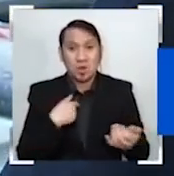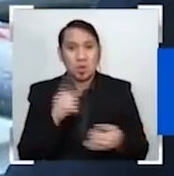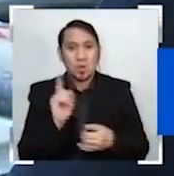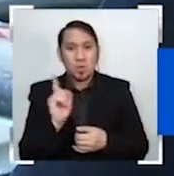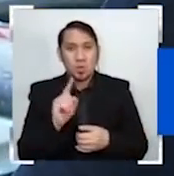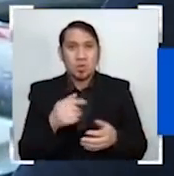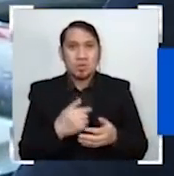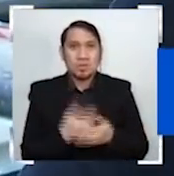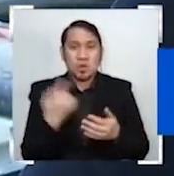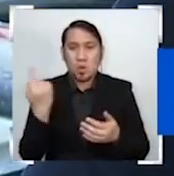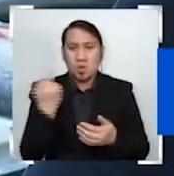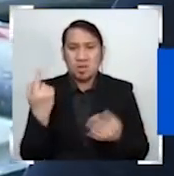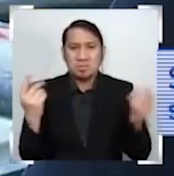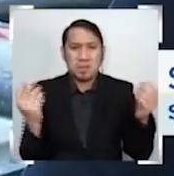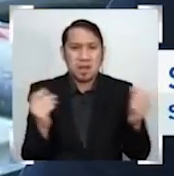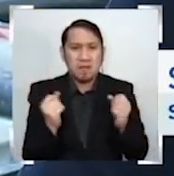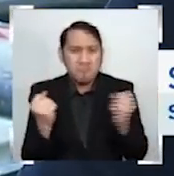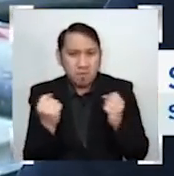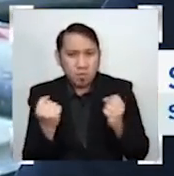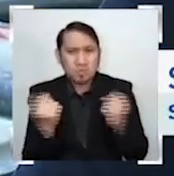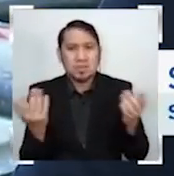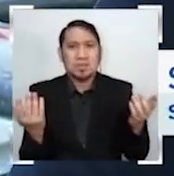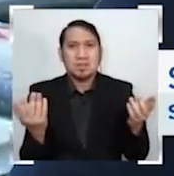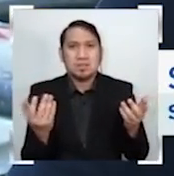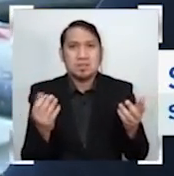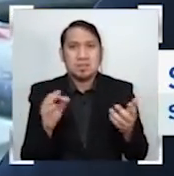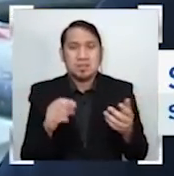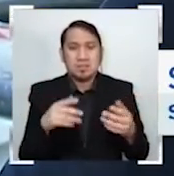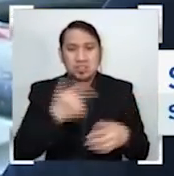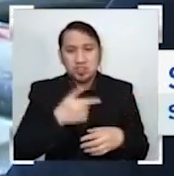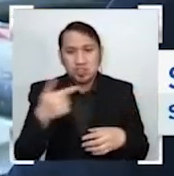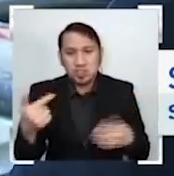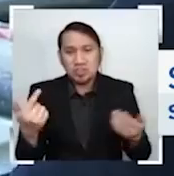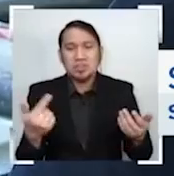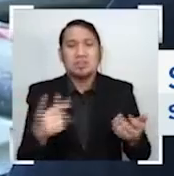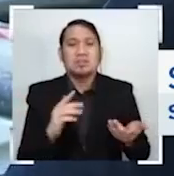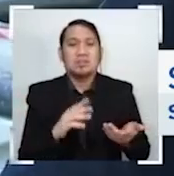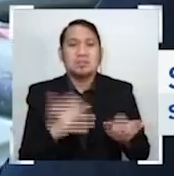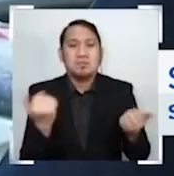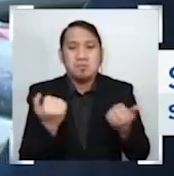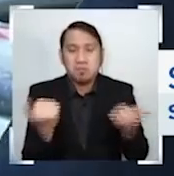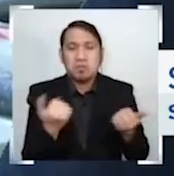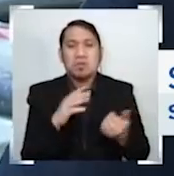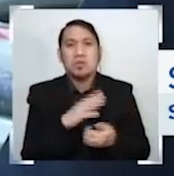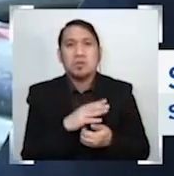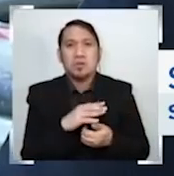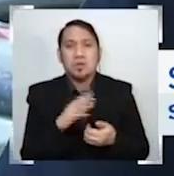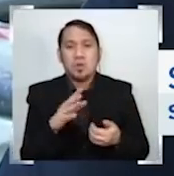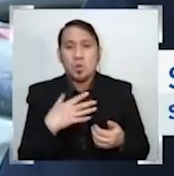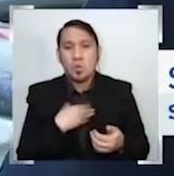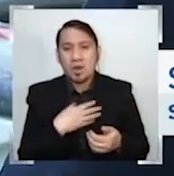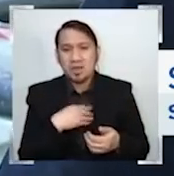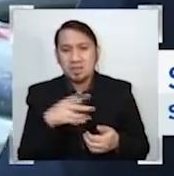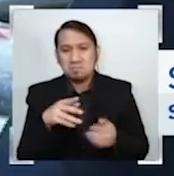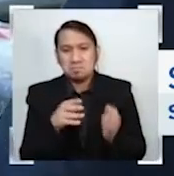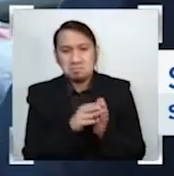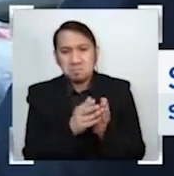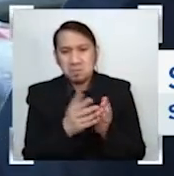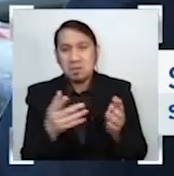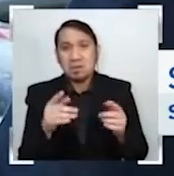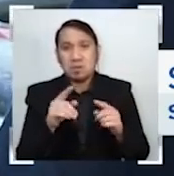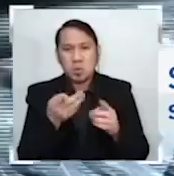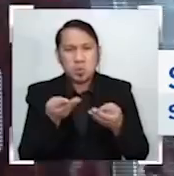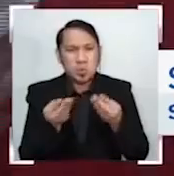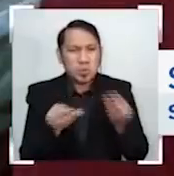frozen lang. Frozen na galunggong, frozen na white pampano, lahat frozen halos. Kukunti ang supply ng isdang